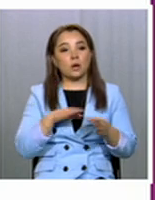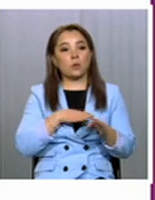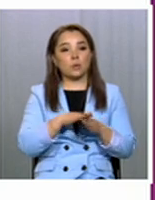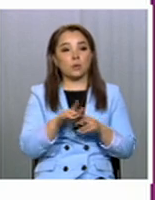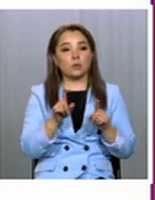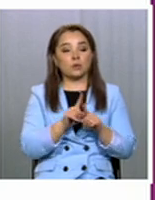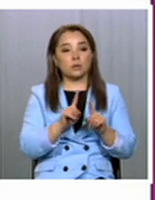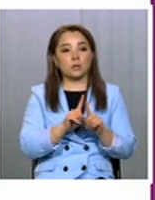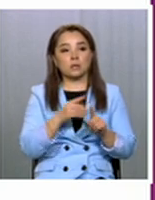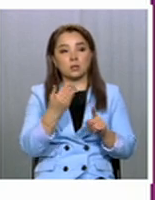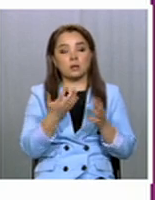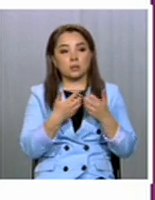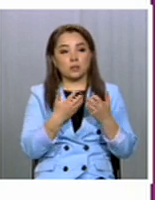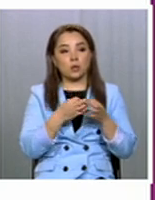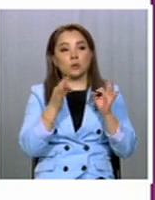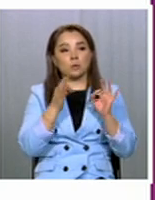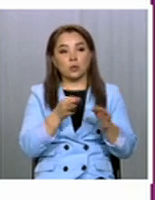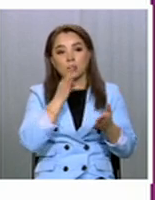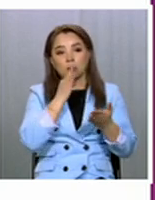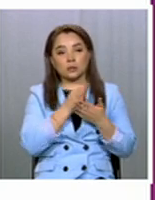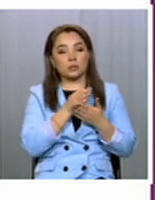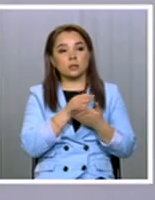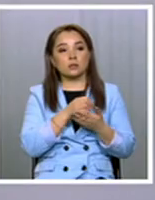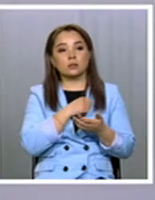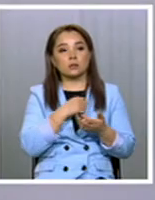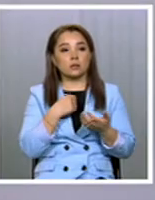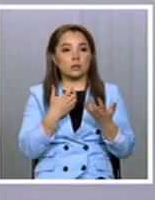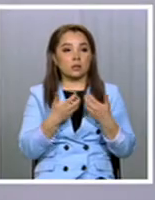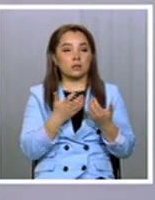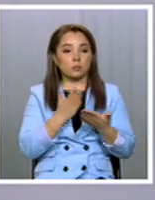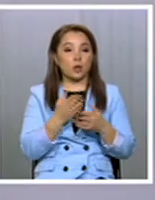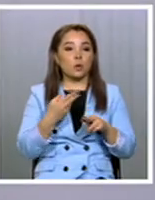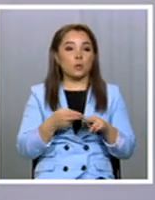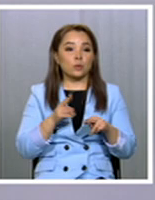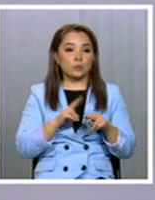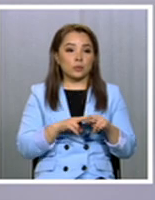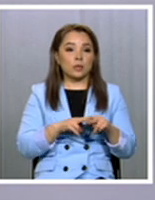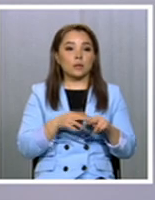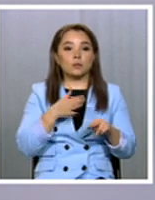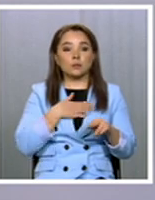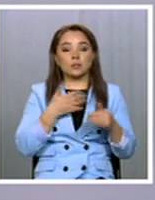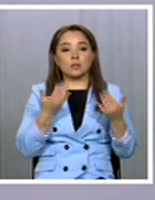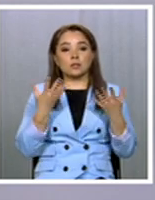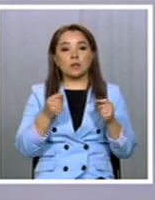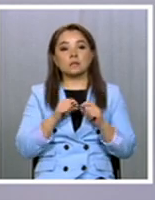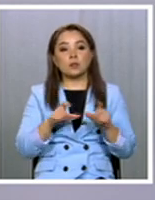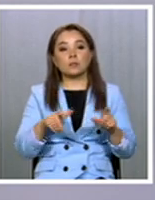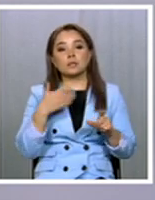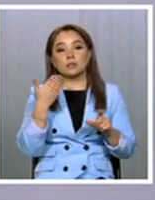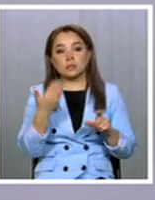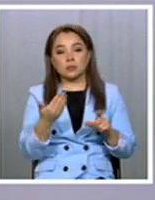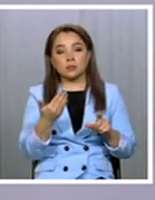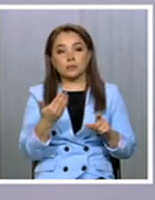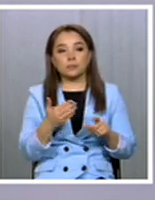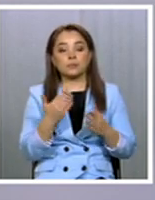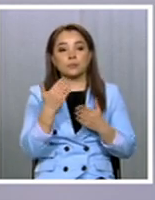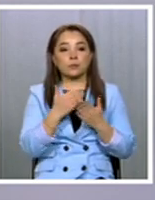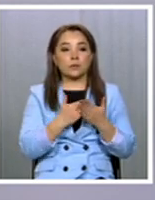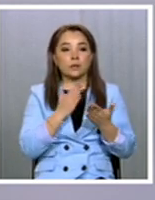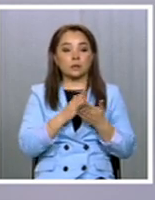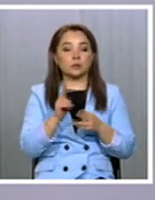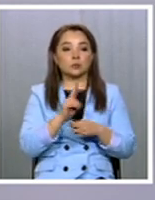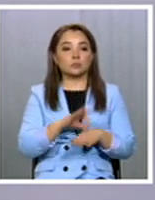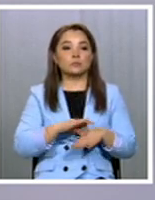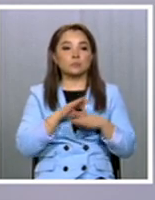ғана есеп дұрыс шықты деп есептелінеді. Сонымен бүгінгі сабақта сіздер бағдарламаны